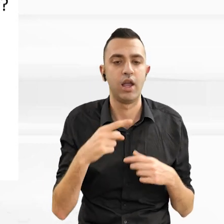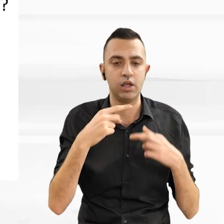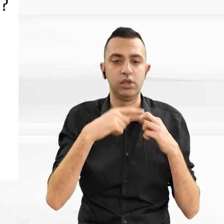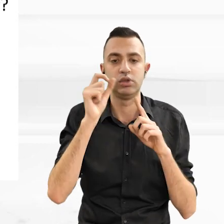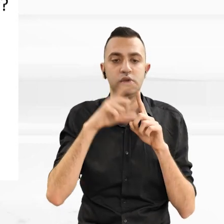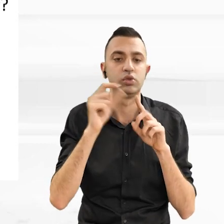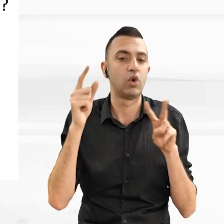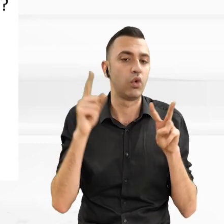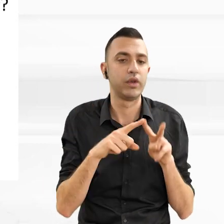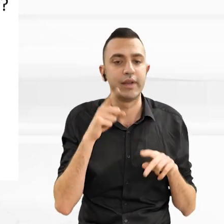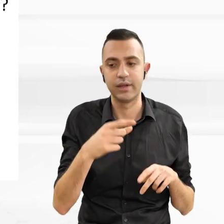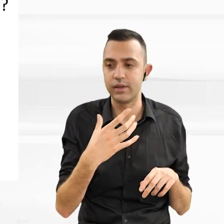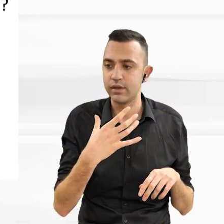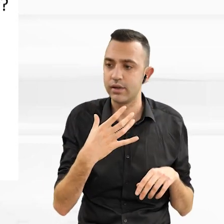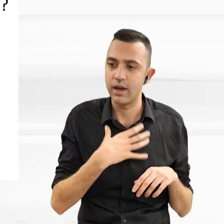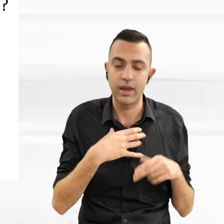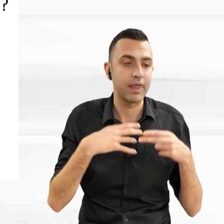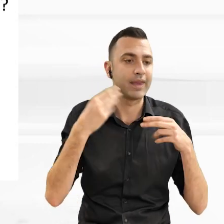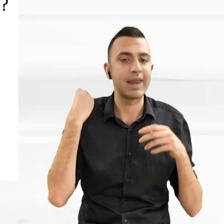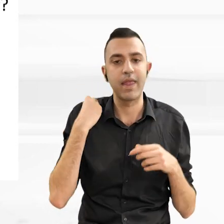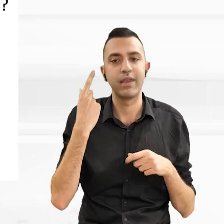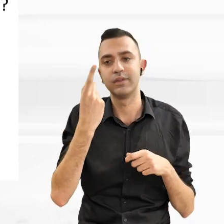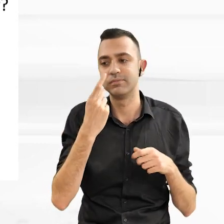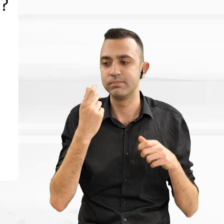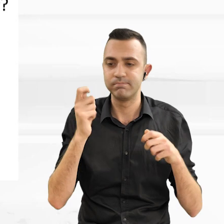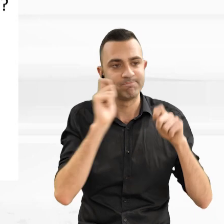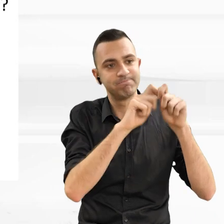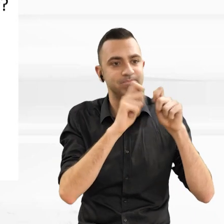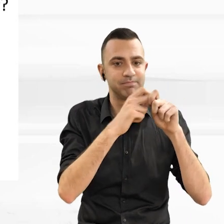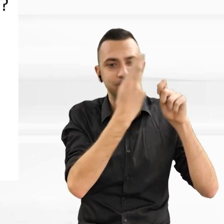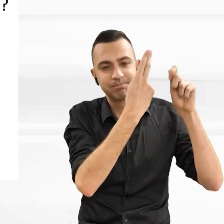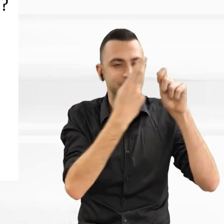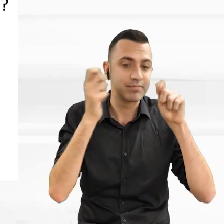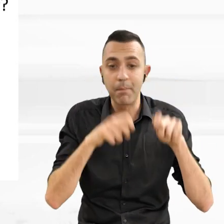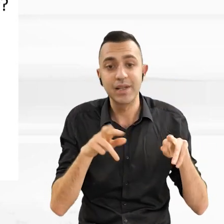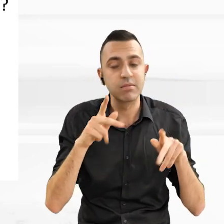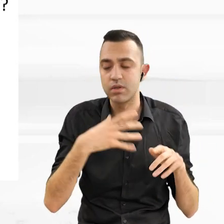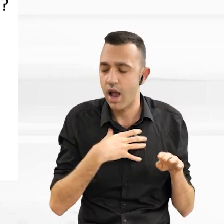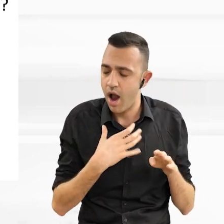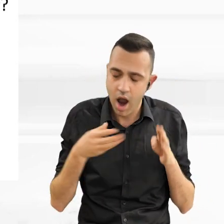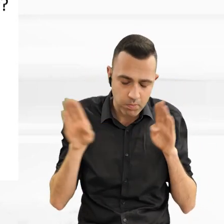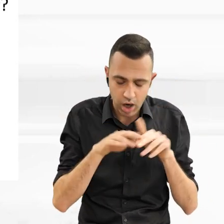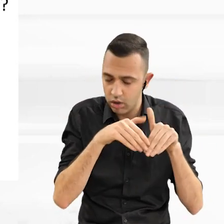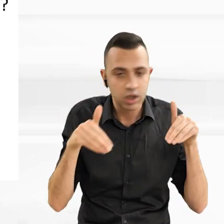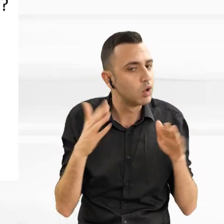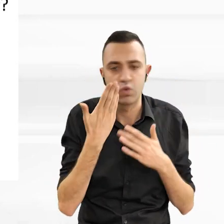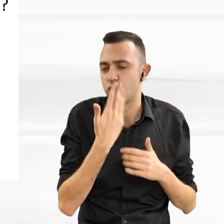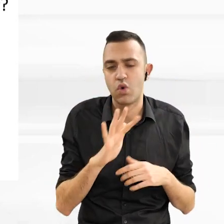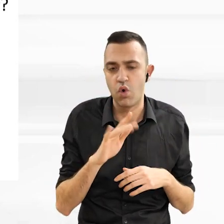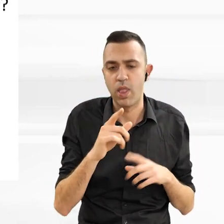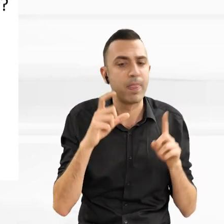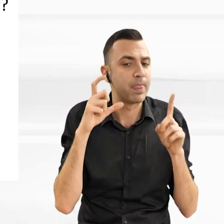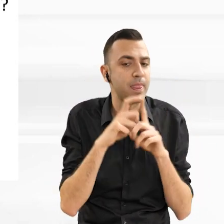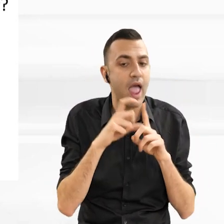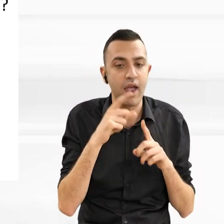bakalım bu dinin yeni heykeltıraşlık tekniklerine karşı kapalı bir tutum benimsemesi Hayır böyle bir tutumu da yok veye